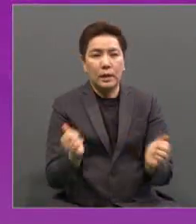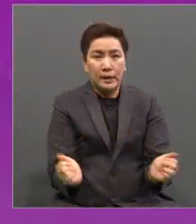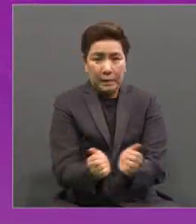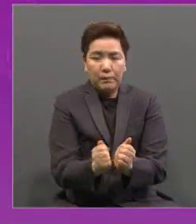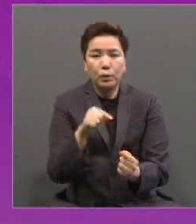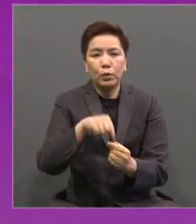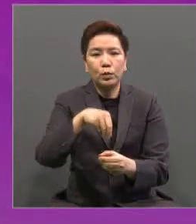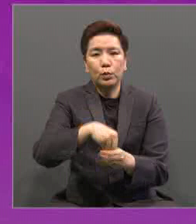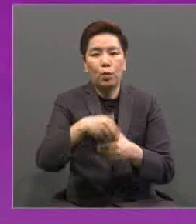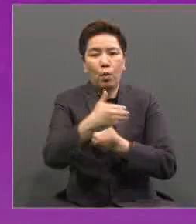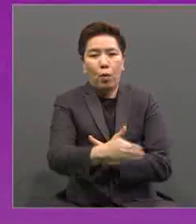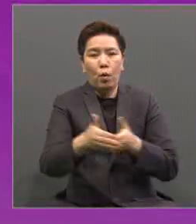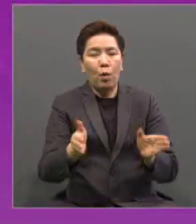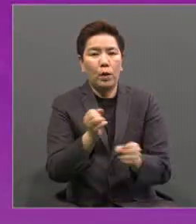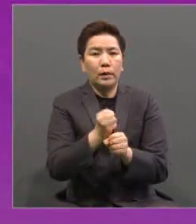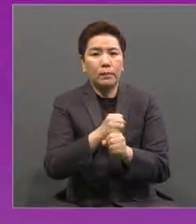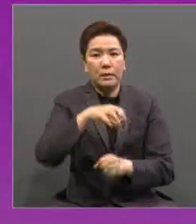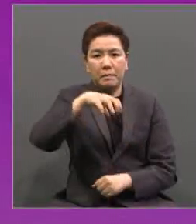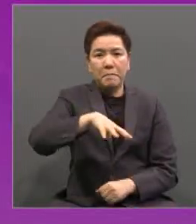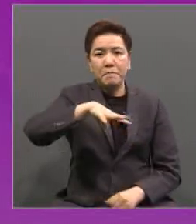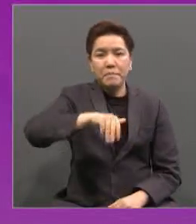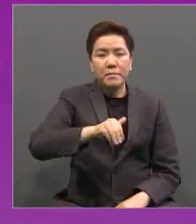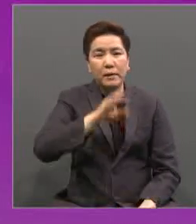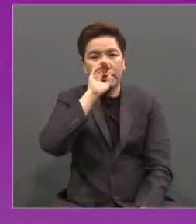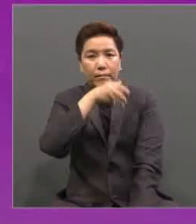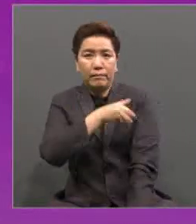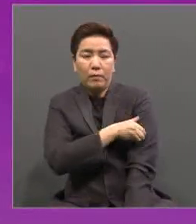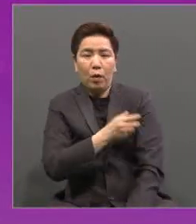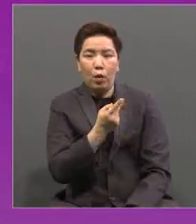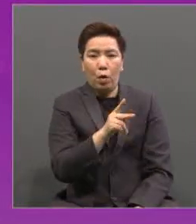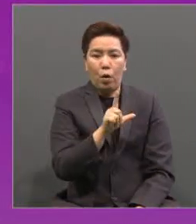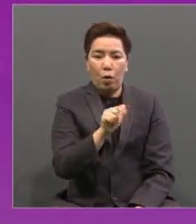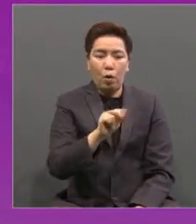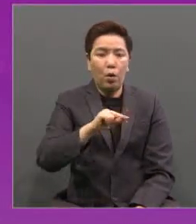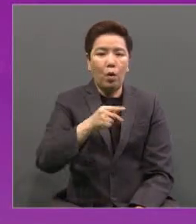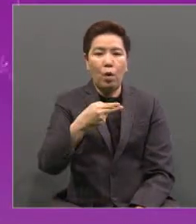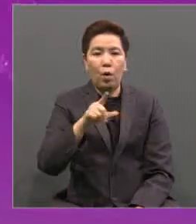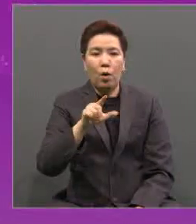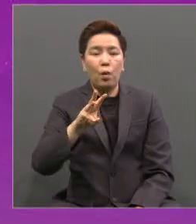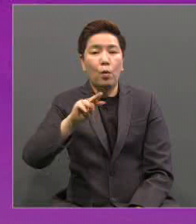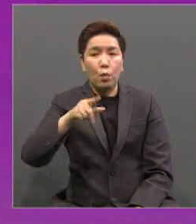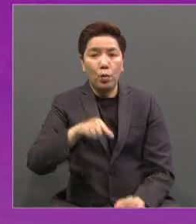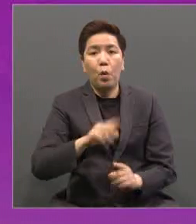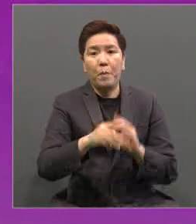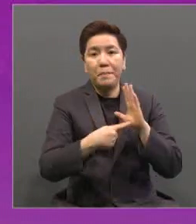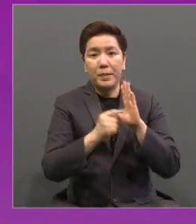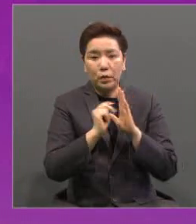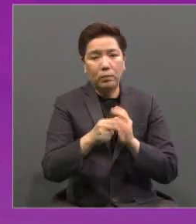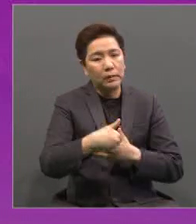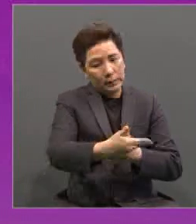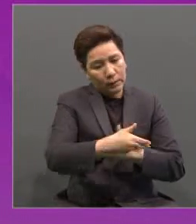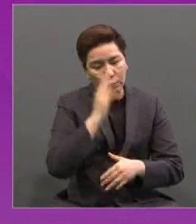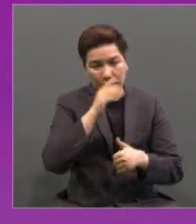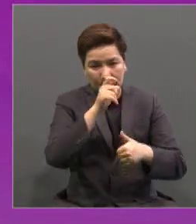ได้นะครับภายในห้องทำงานที่สำนักงานเทศบาลเมืองคลองหลวงอำเภอคลองหลวงจังหวัดปทุมธานีพร้อมกับมีการเชิญตัว